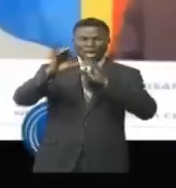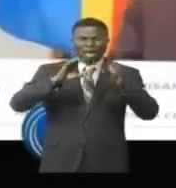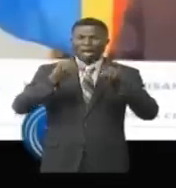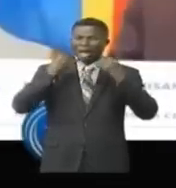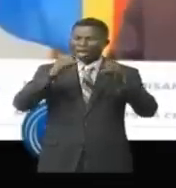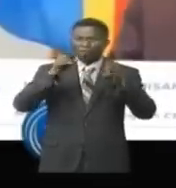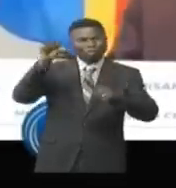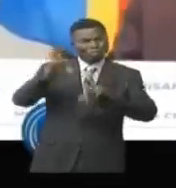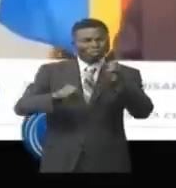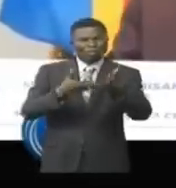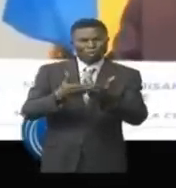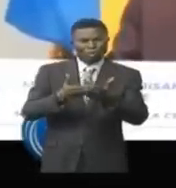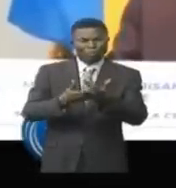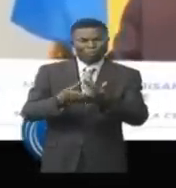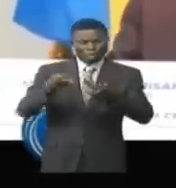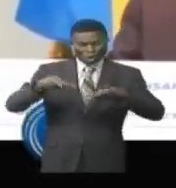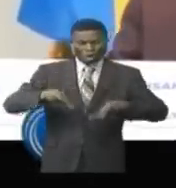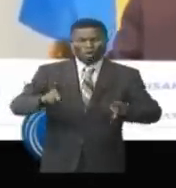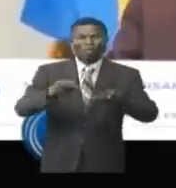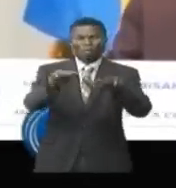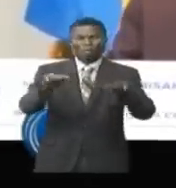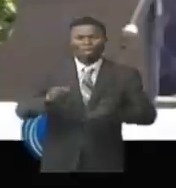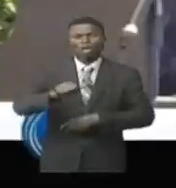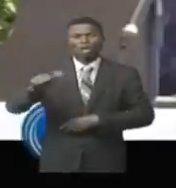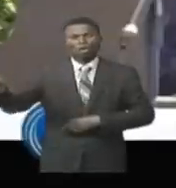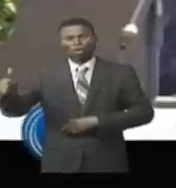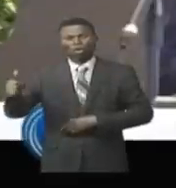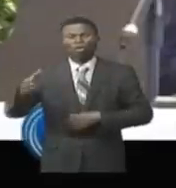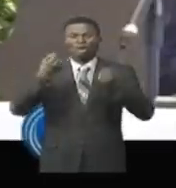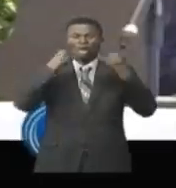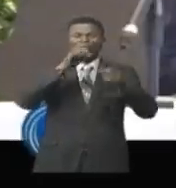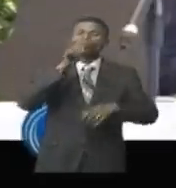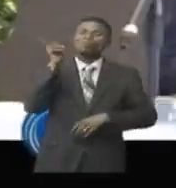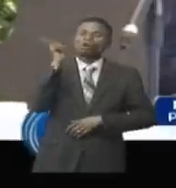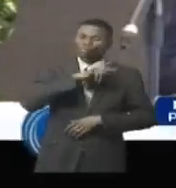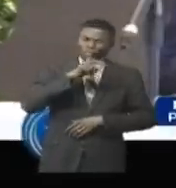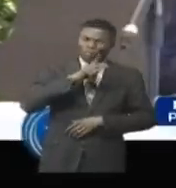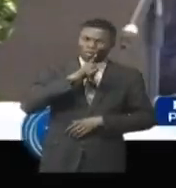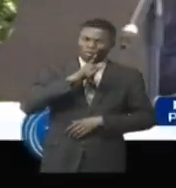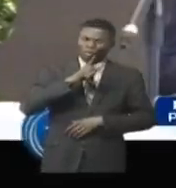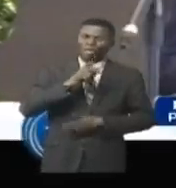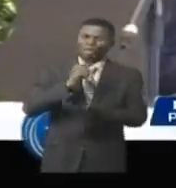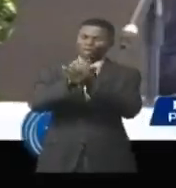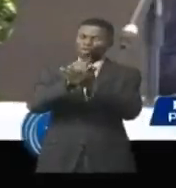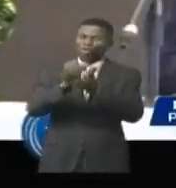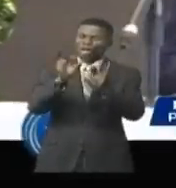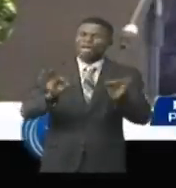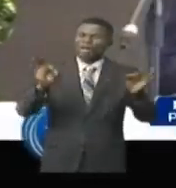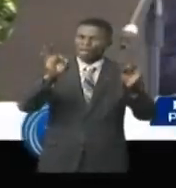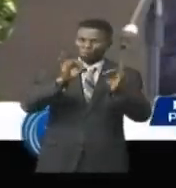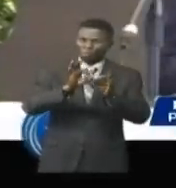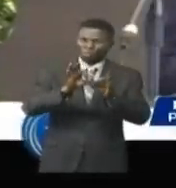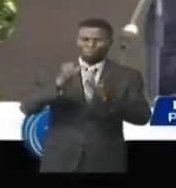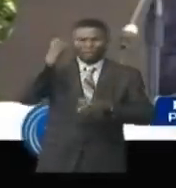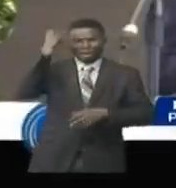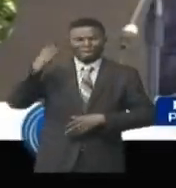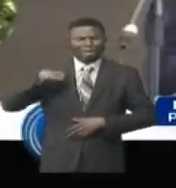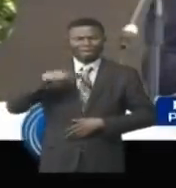bien faite, on laisse la place à une autre communication qui peut ne pas aller dans le sens de celle que nous